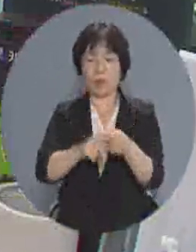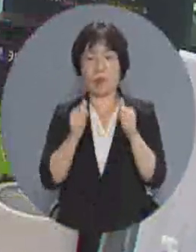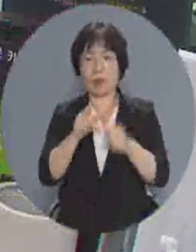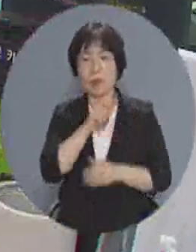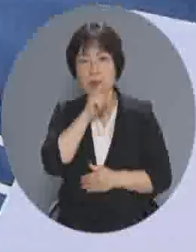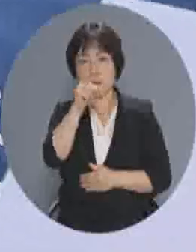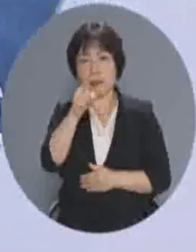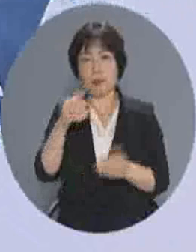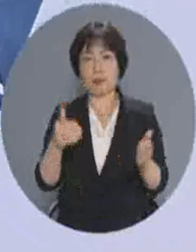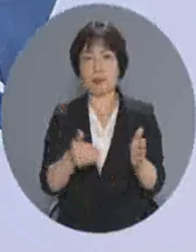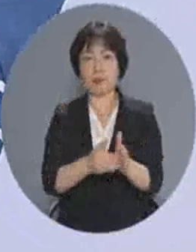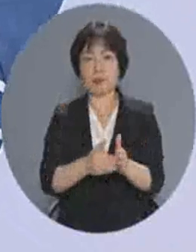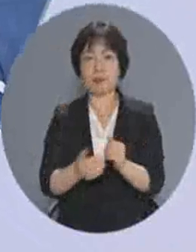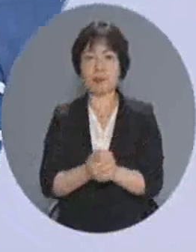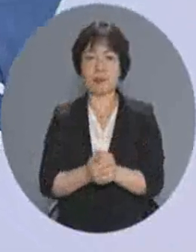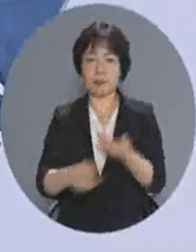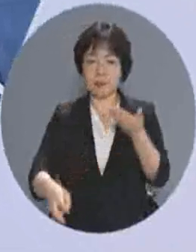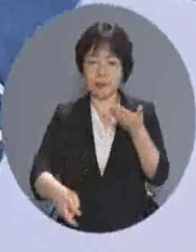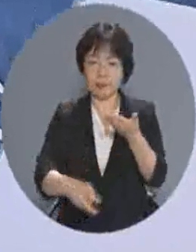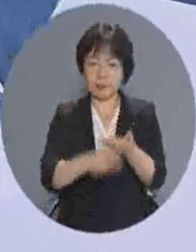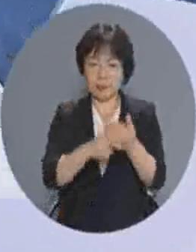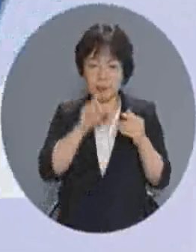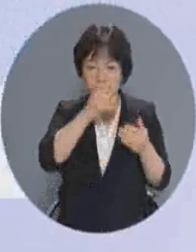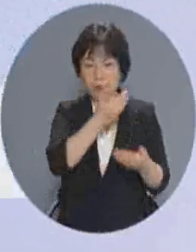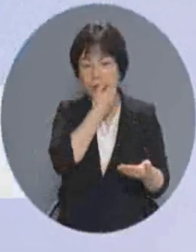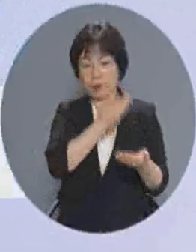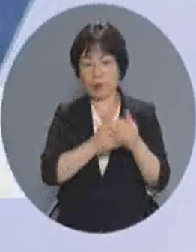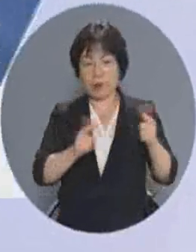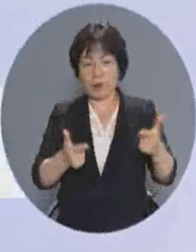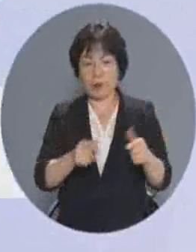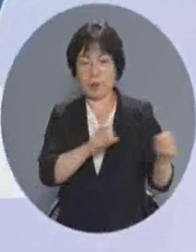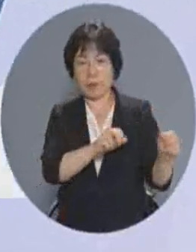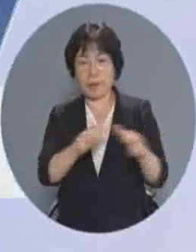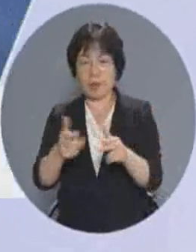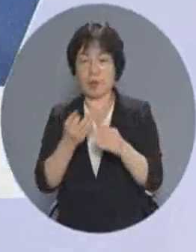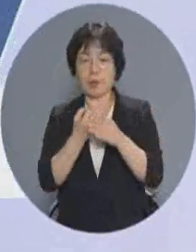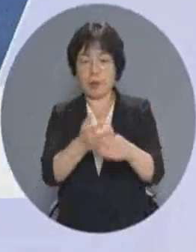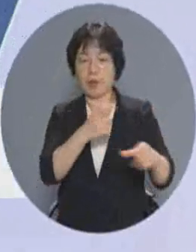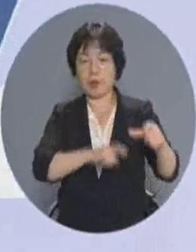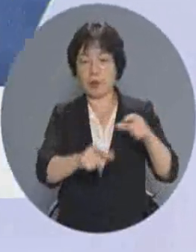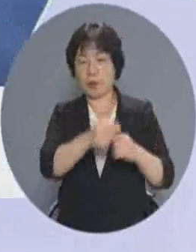고소했습니다. 불법이 중요한 것이 아니라 당장의